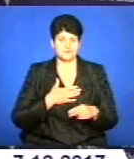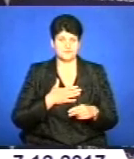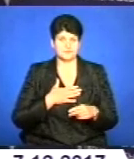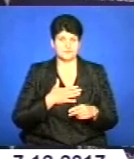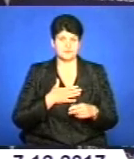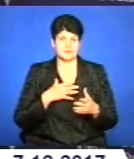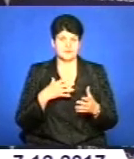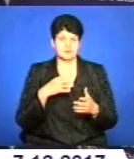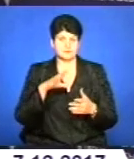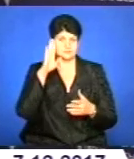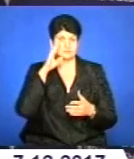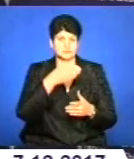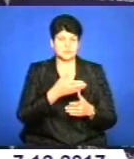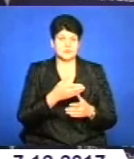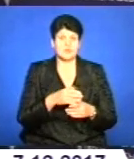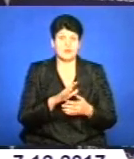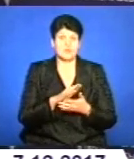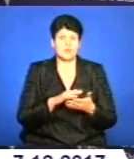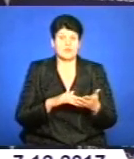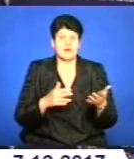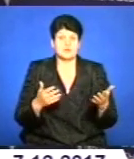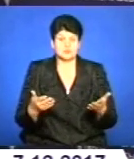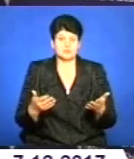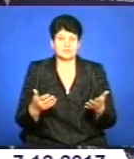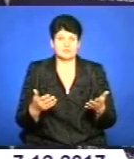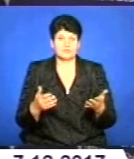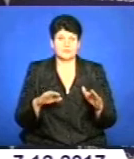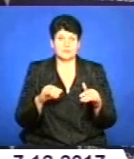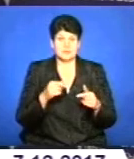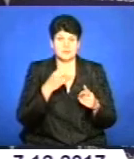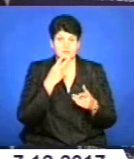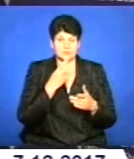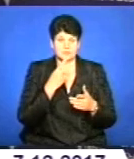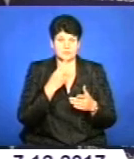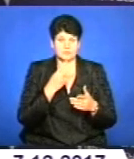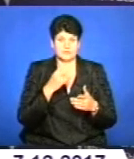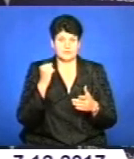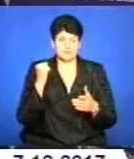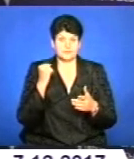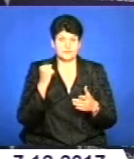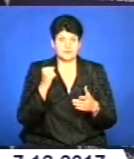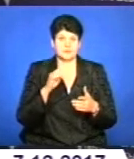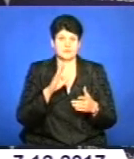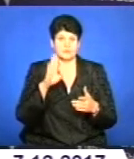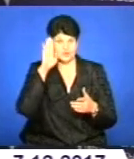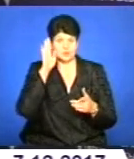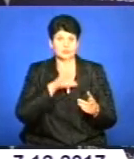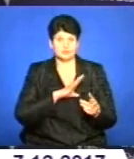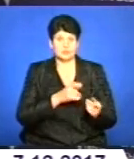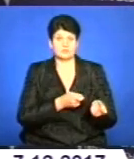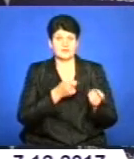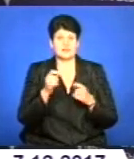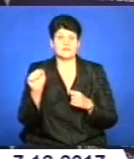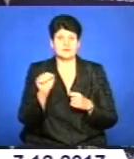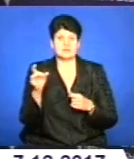своєму співжителю. В подальшому, після спричини даних тілесних ушкоджень, потерпілого було доставлено в